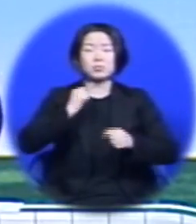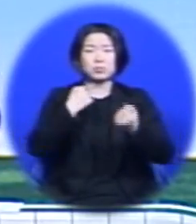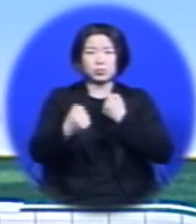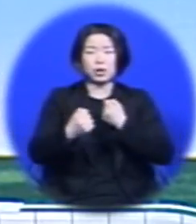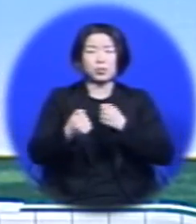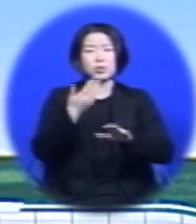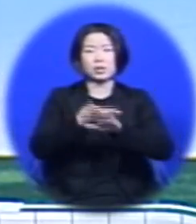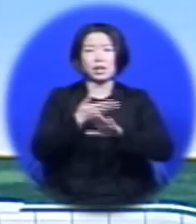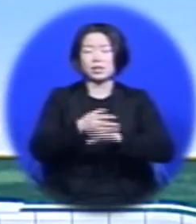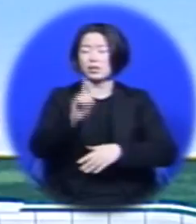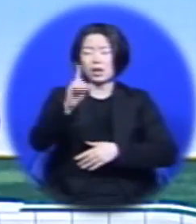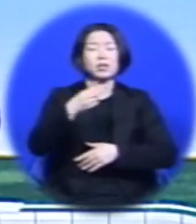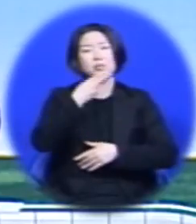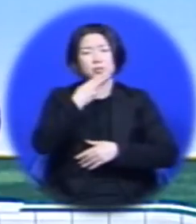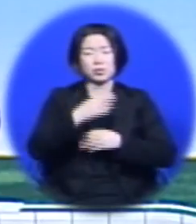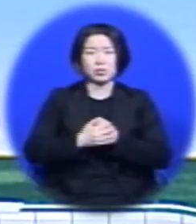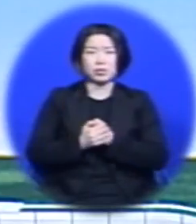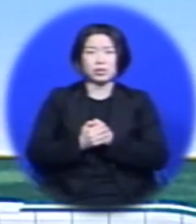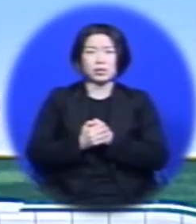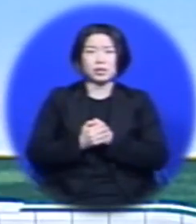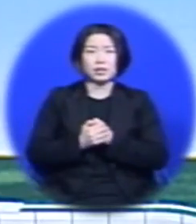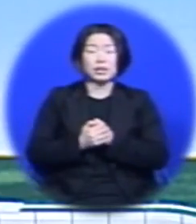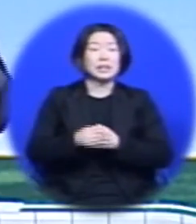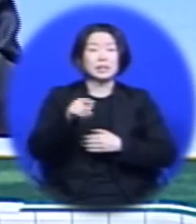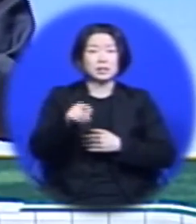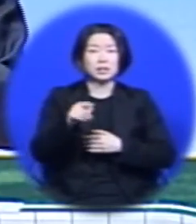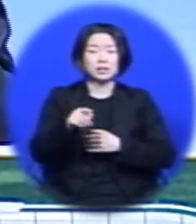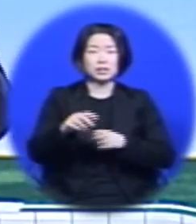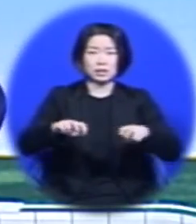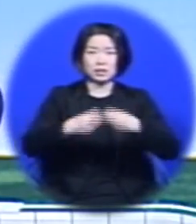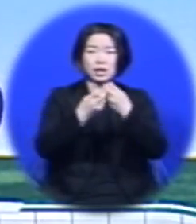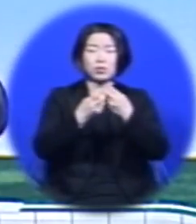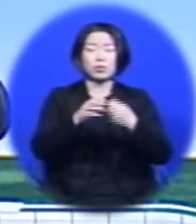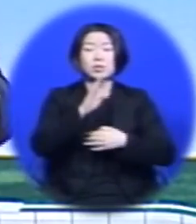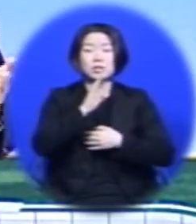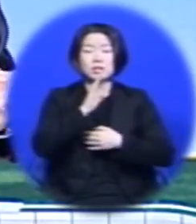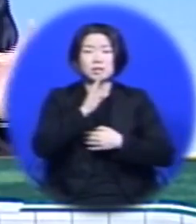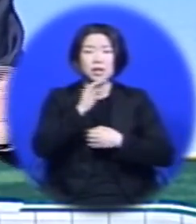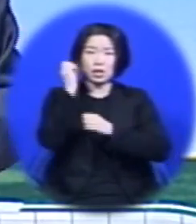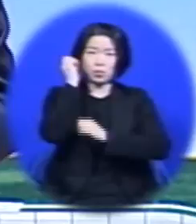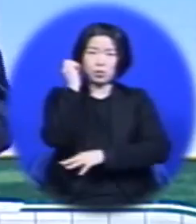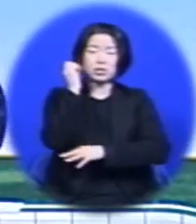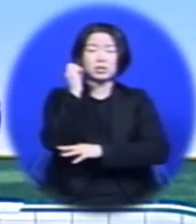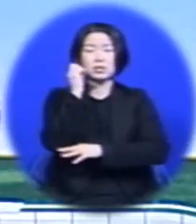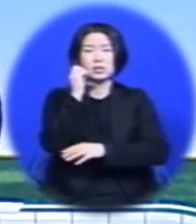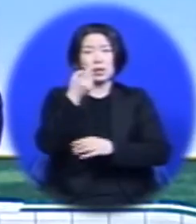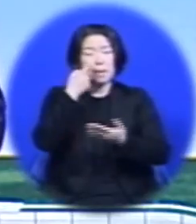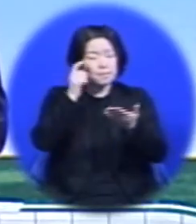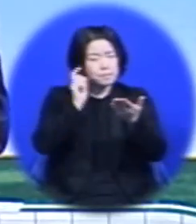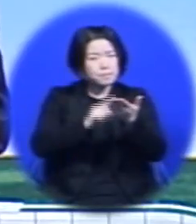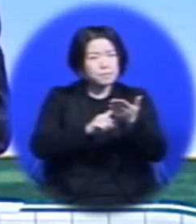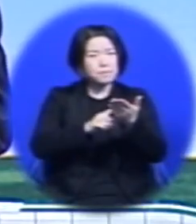진짜 달라진게 별로 없어 보입니다 그 사고의 진짜 진정한 원인도 제대로 밝혀지지 않은 것